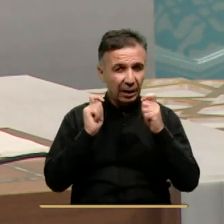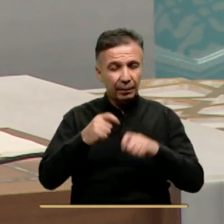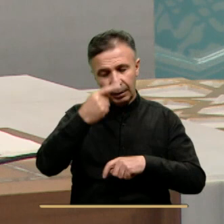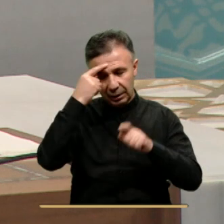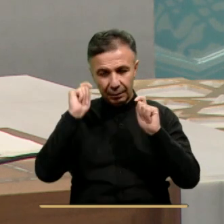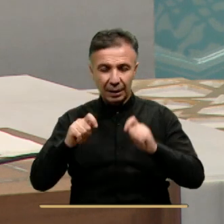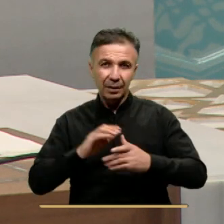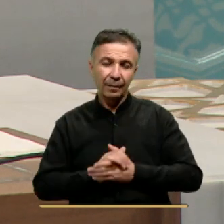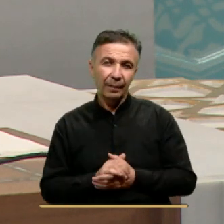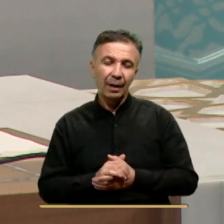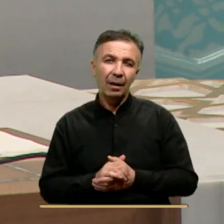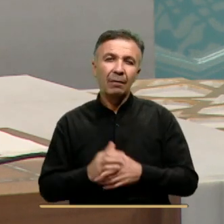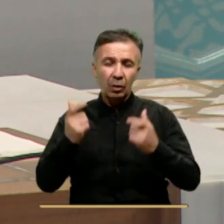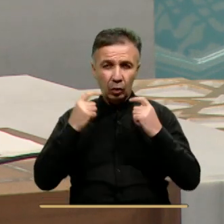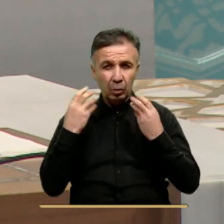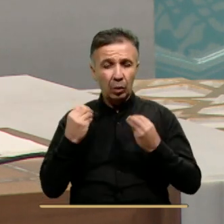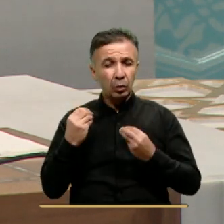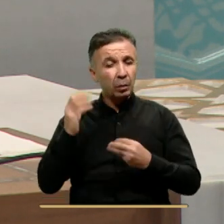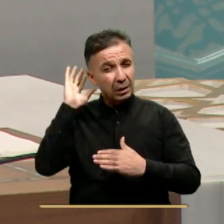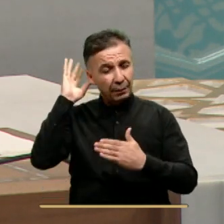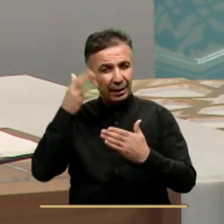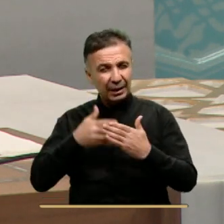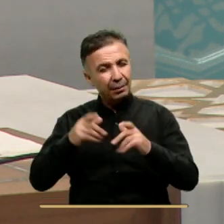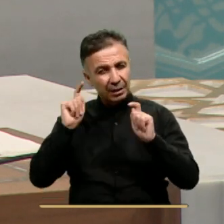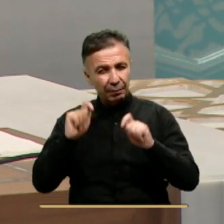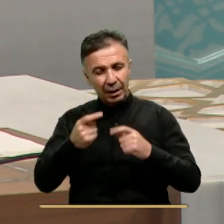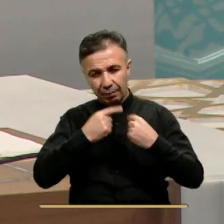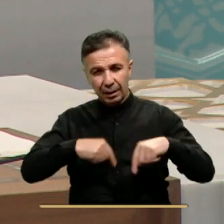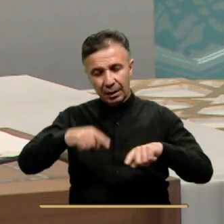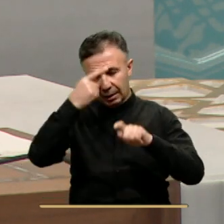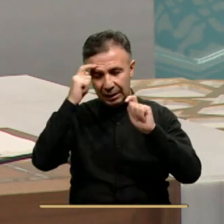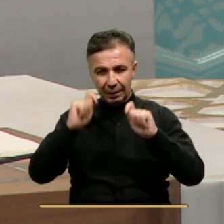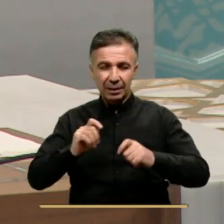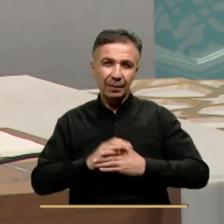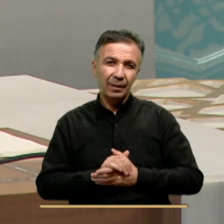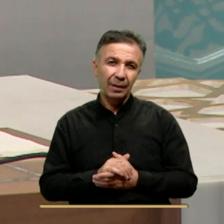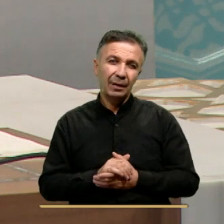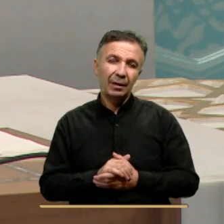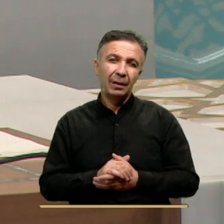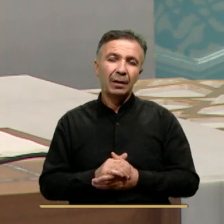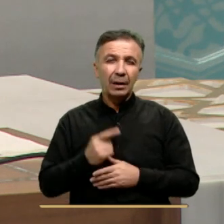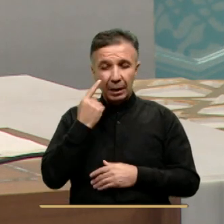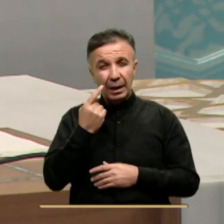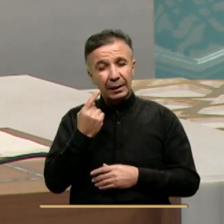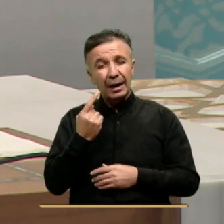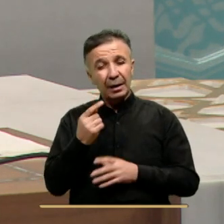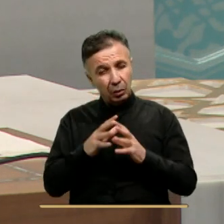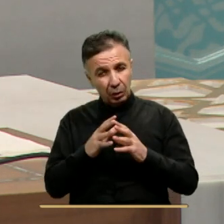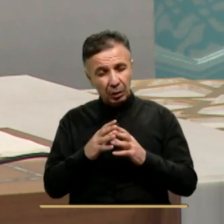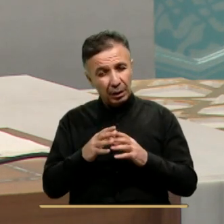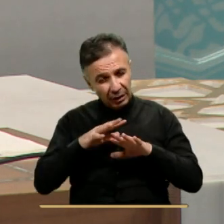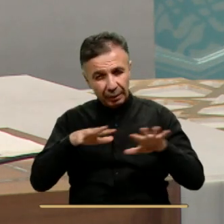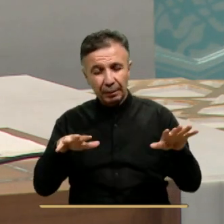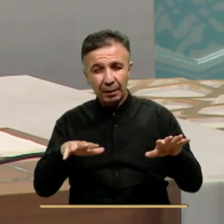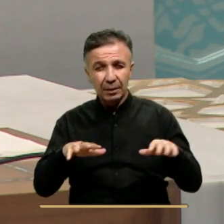eylesin ve sorumlu olduğumuz ibadetleri yerine getirebilmeyi bizlere nasip eylesin hayırların Fethi şerlerin Defi